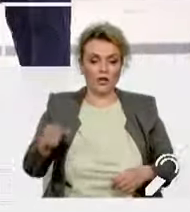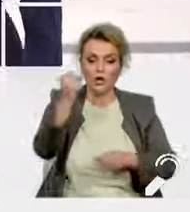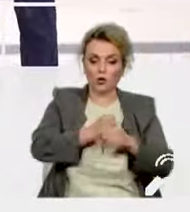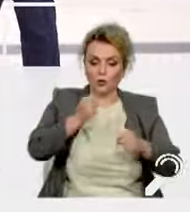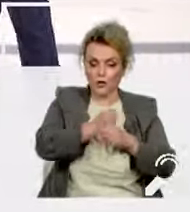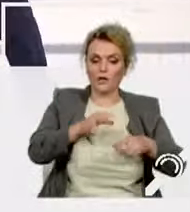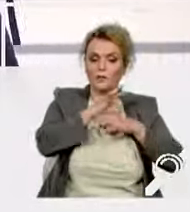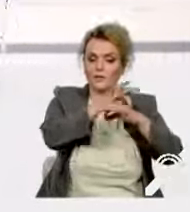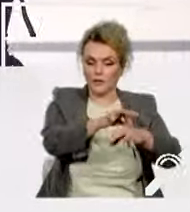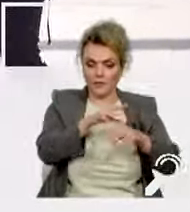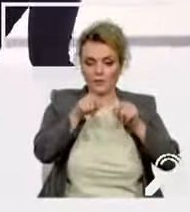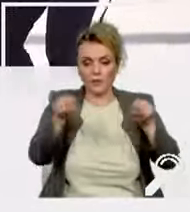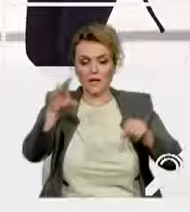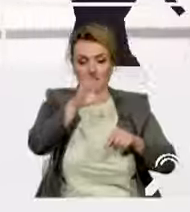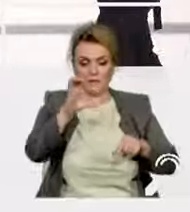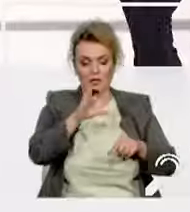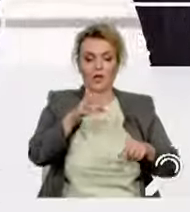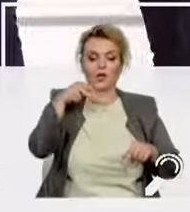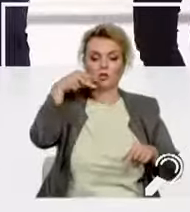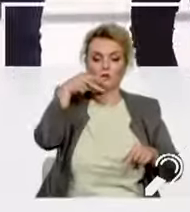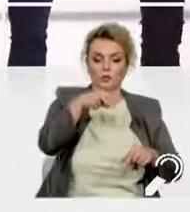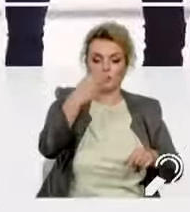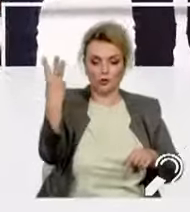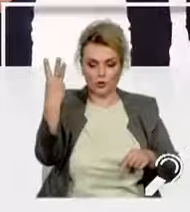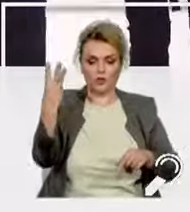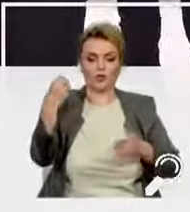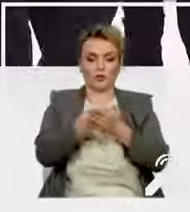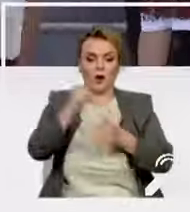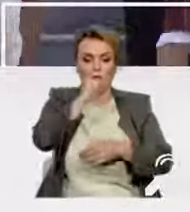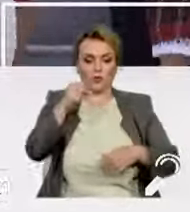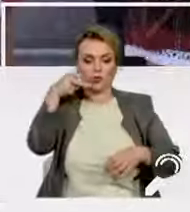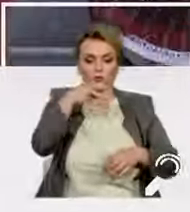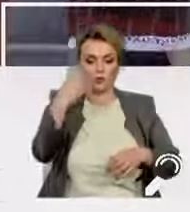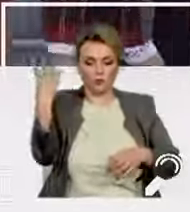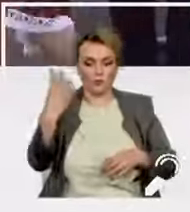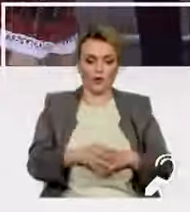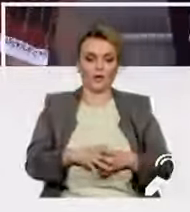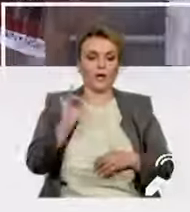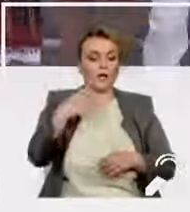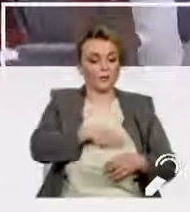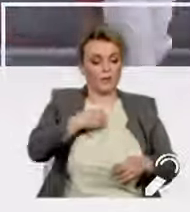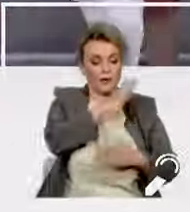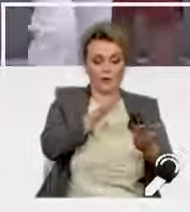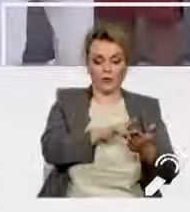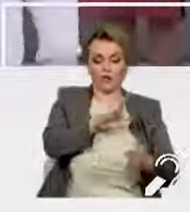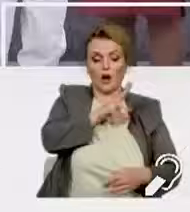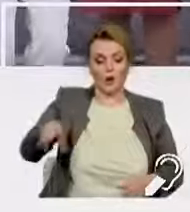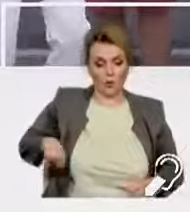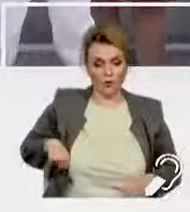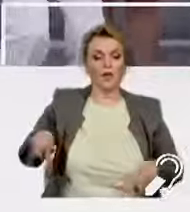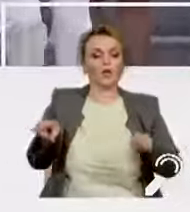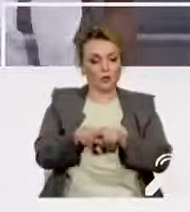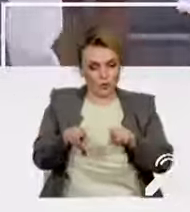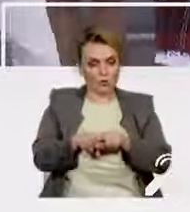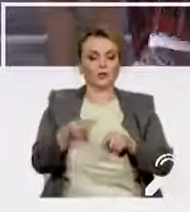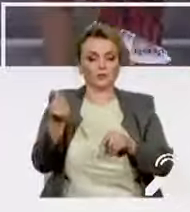Lucrările s-au desfășurat în perioada septembrie 2023-august 2024 și primăria municipiului Cahul a venit cu